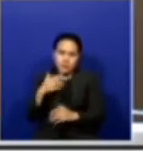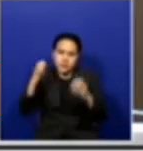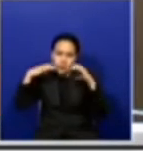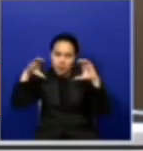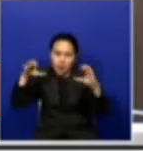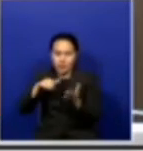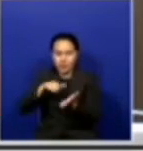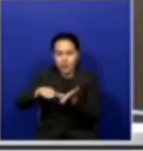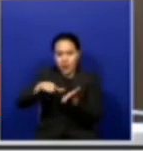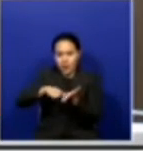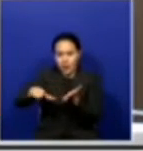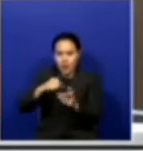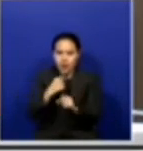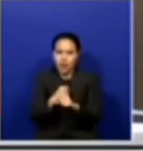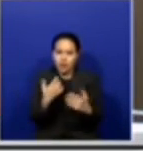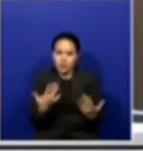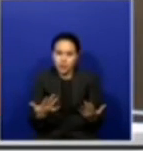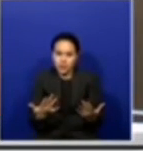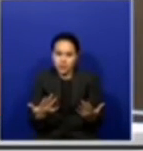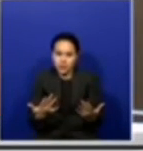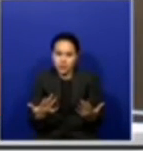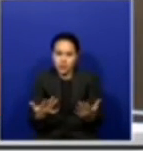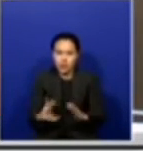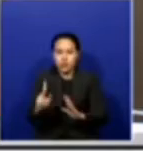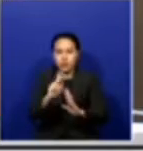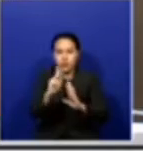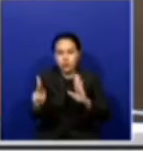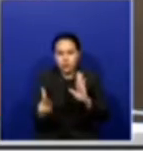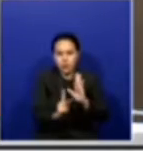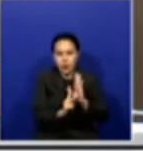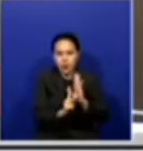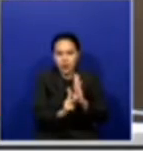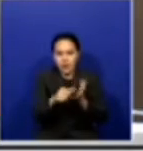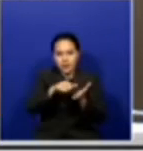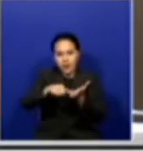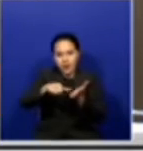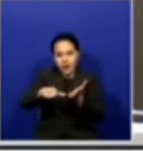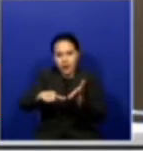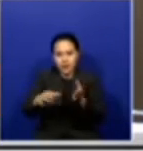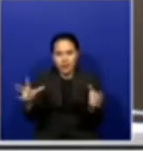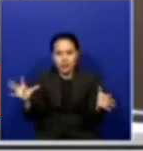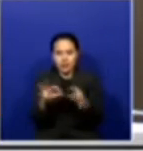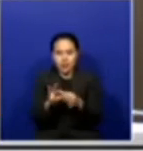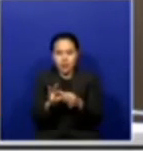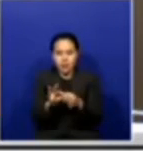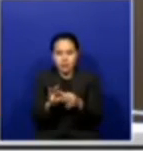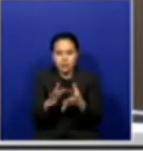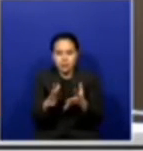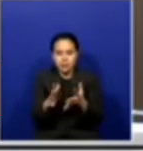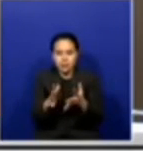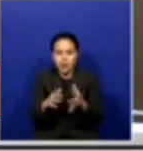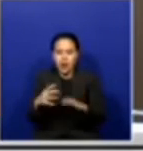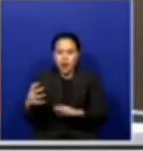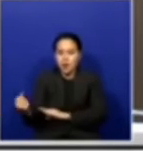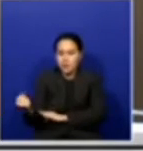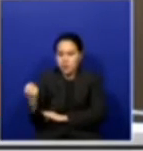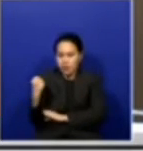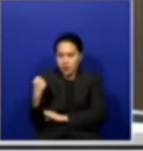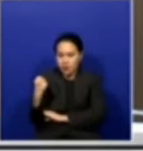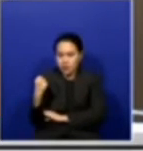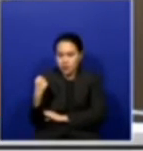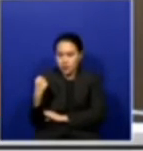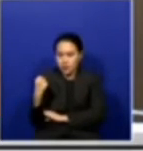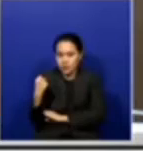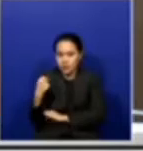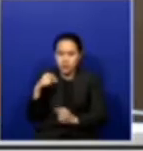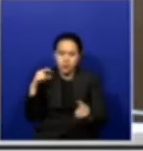ไขนะฮะแก้ไขโดยการไปออกกฎหมายแก้ไขสัดส่วนให้อำนาจให้เกิน